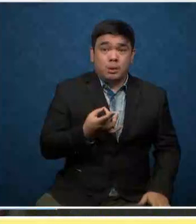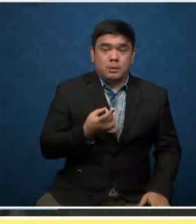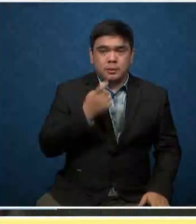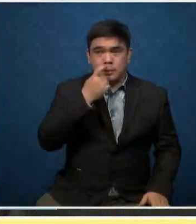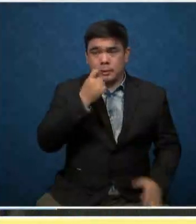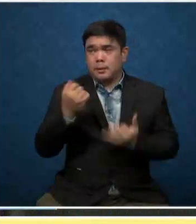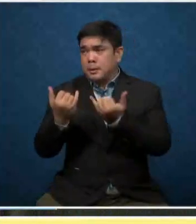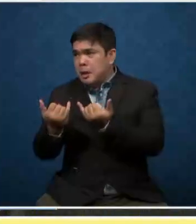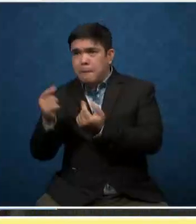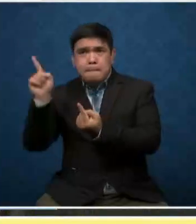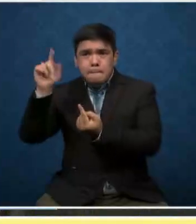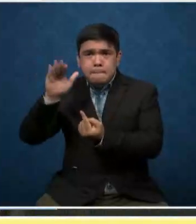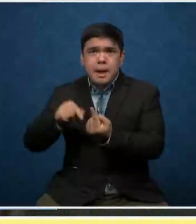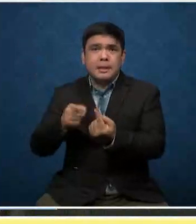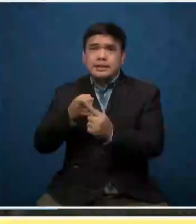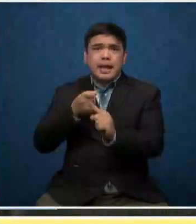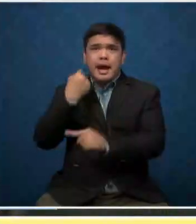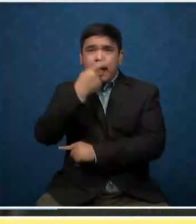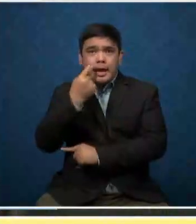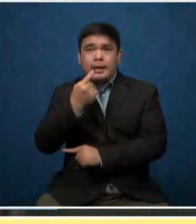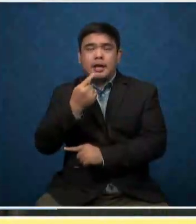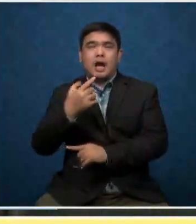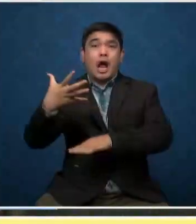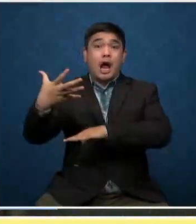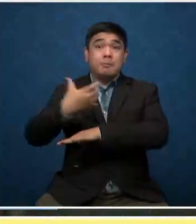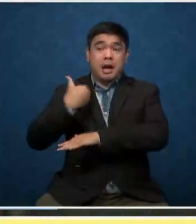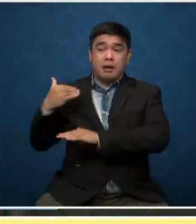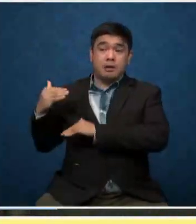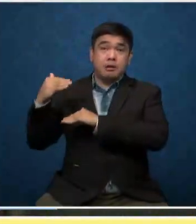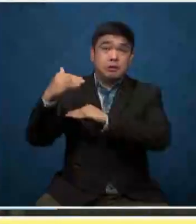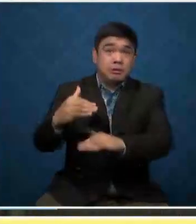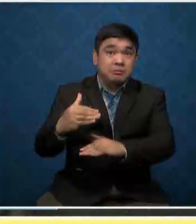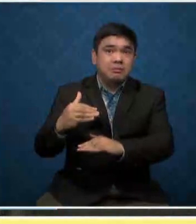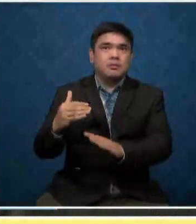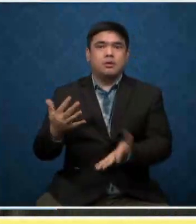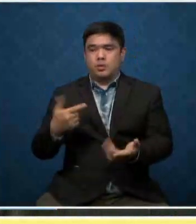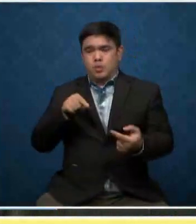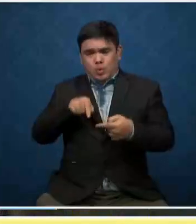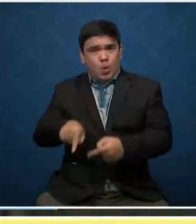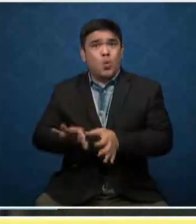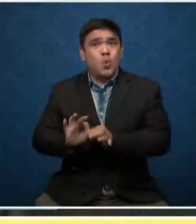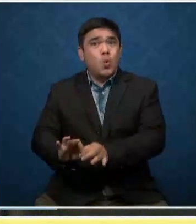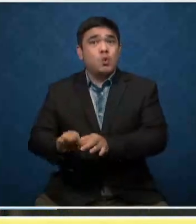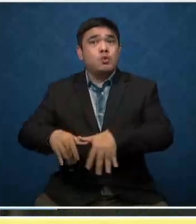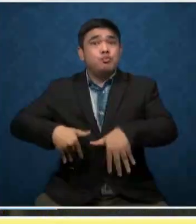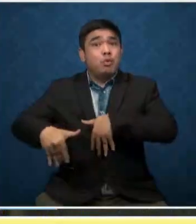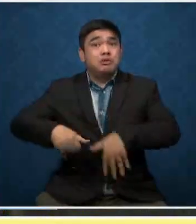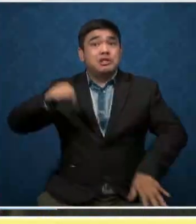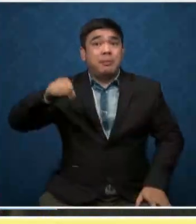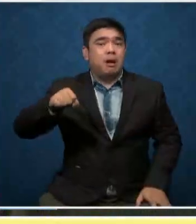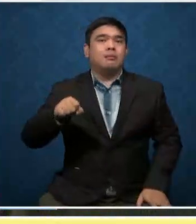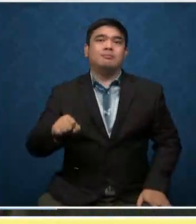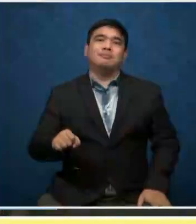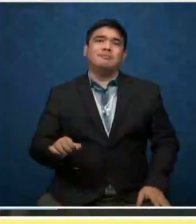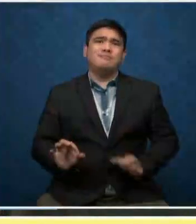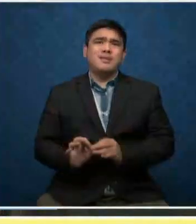ของรัฐธรรมนูญมาจากการสืบทอดอำนาจไม่ได้ยึดโยงกับประชาชนต่างๆเหล่านี้เนี่ยผมคิด